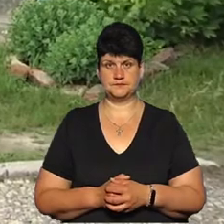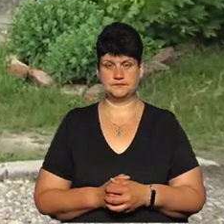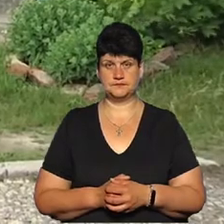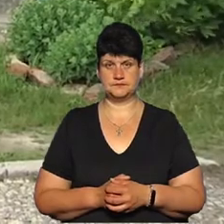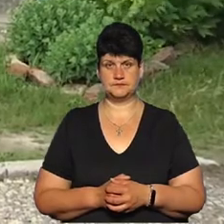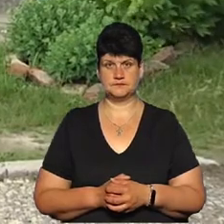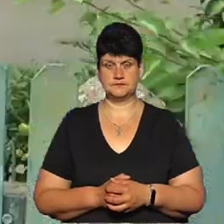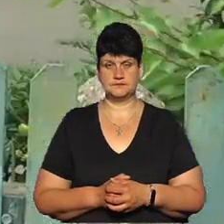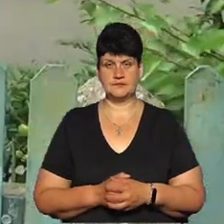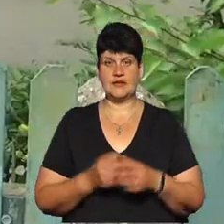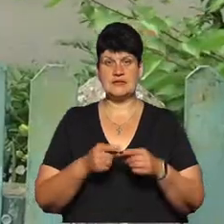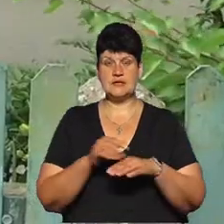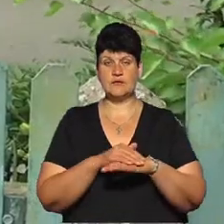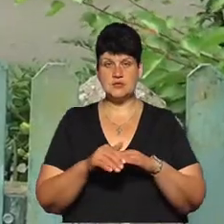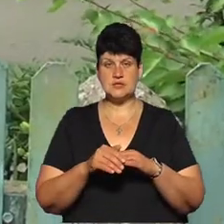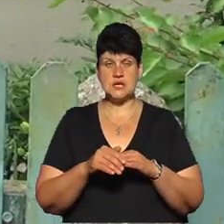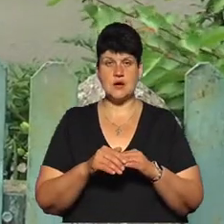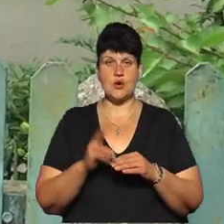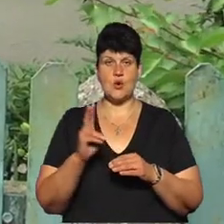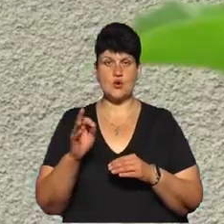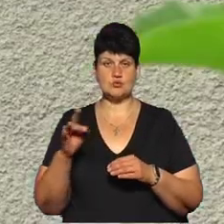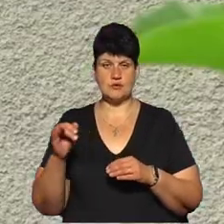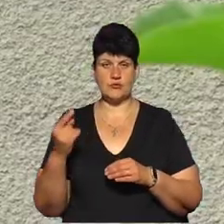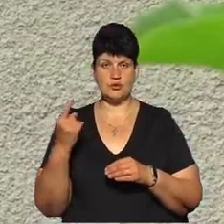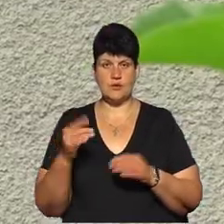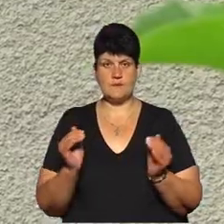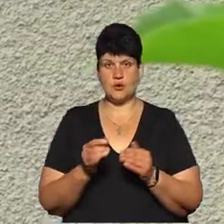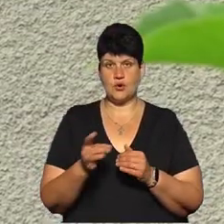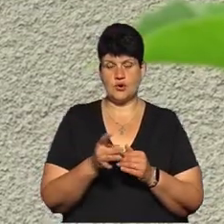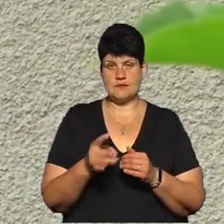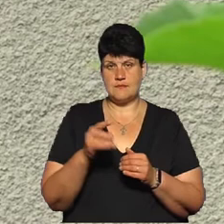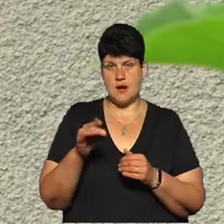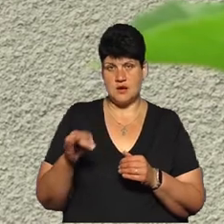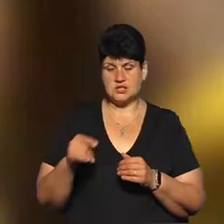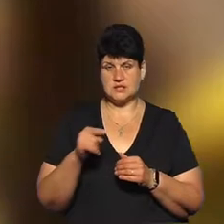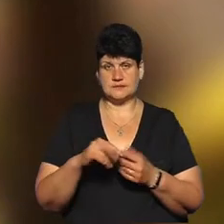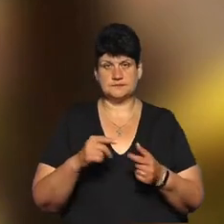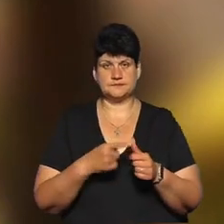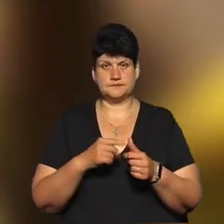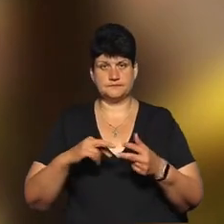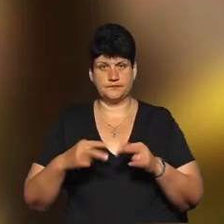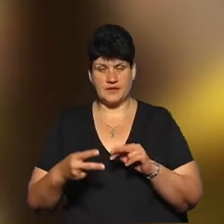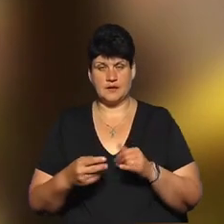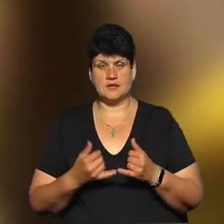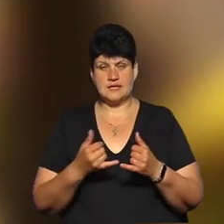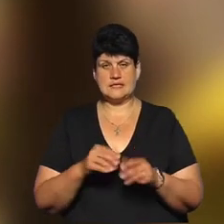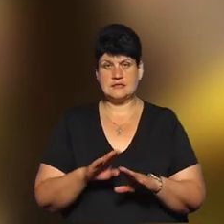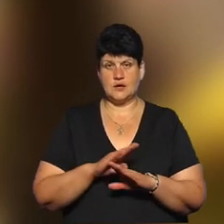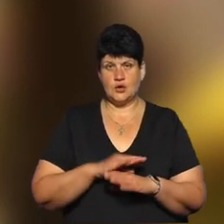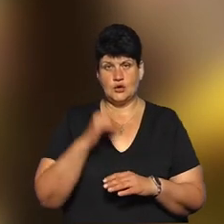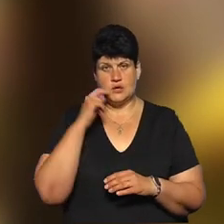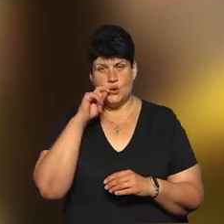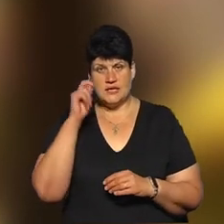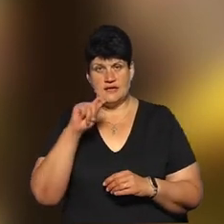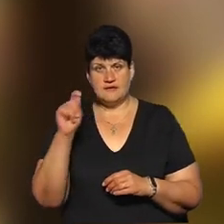Це вулиця Космонавтів в одному із мікрорайонів Збаража. Її перейменували на честь загиблого у російсько-українській війні